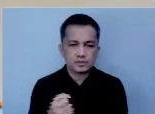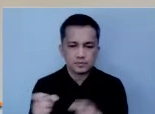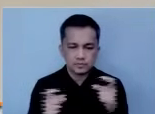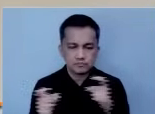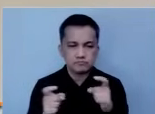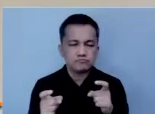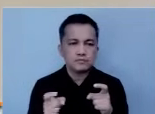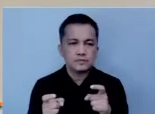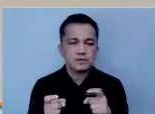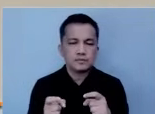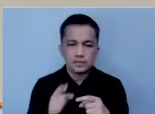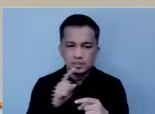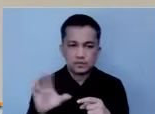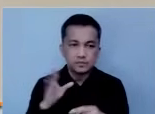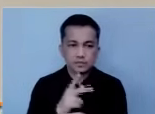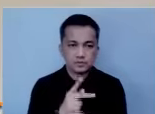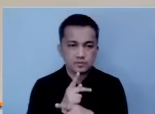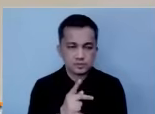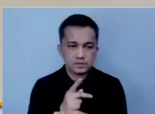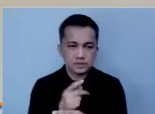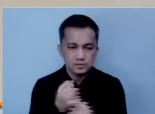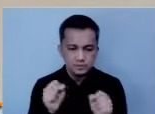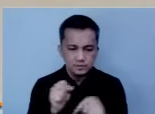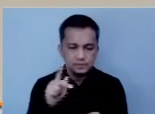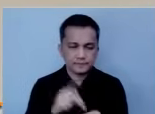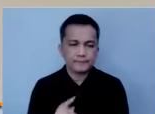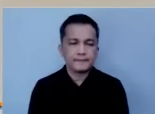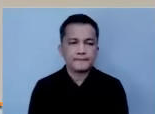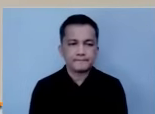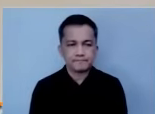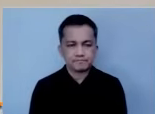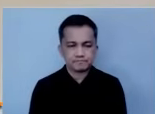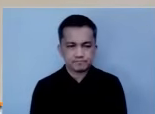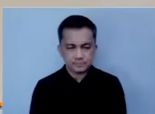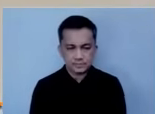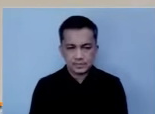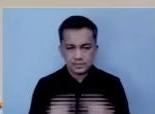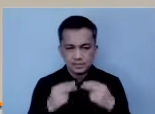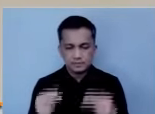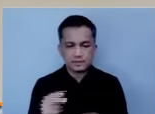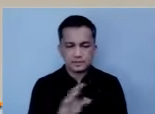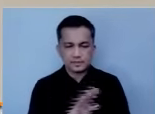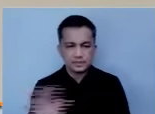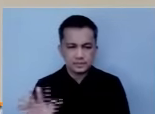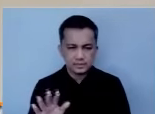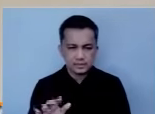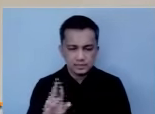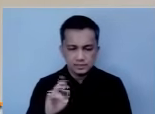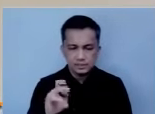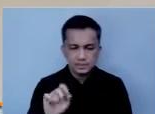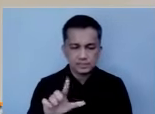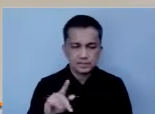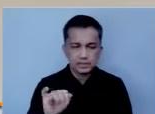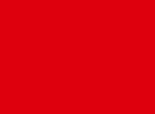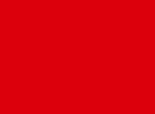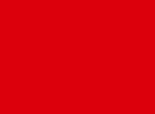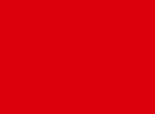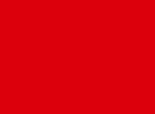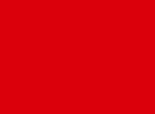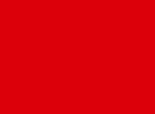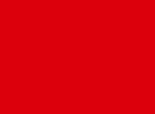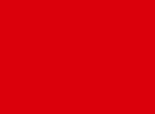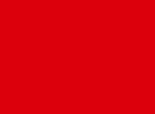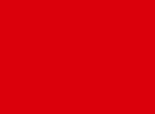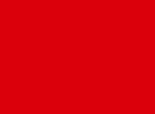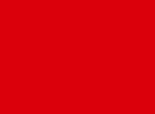kanyang pangakong protektahan ang soberanya ng Pilipinas. Nagbabalita mula sa frontline, Reynel Pawid, News 5.